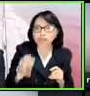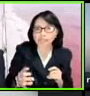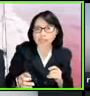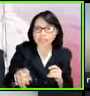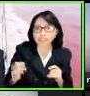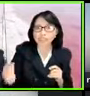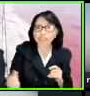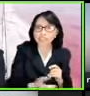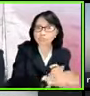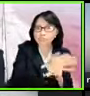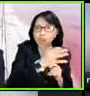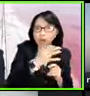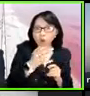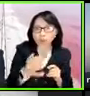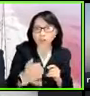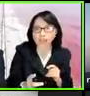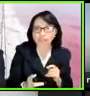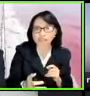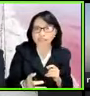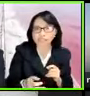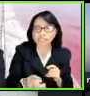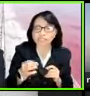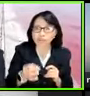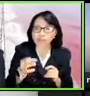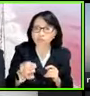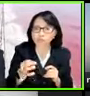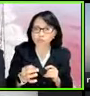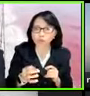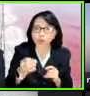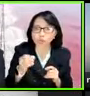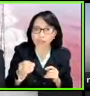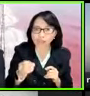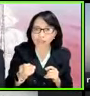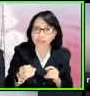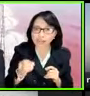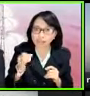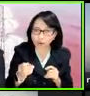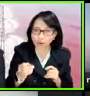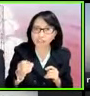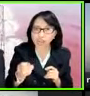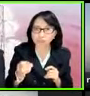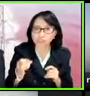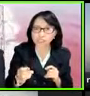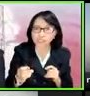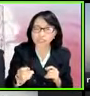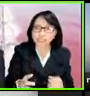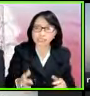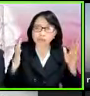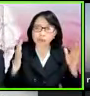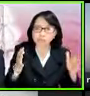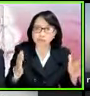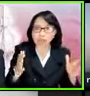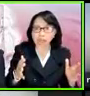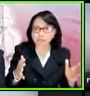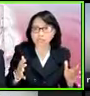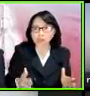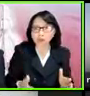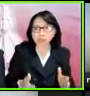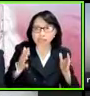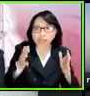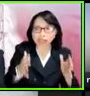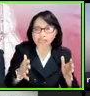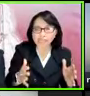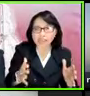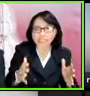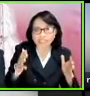bukakan sehingga semua orang secara khusus orang non-yahudi dapat memahami